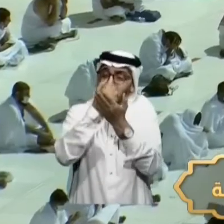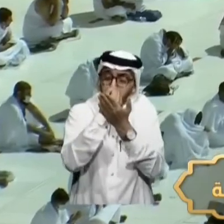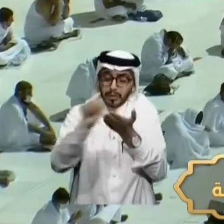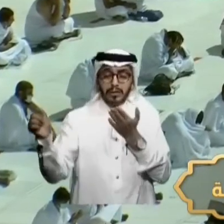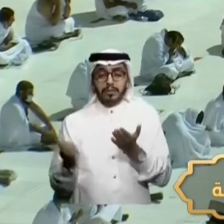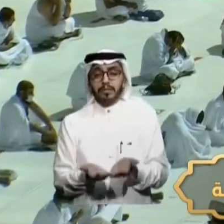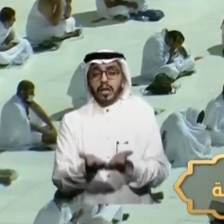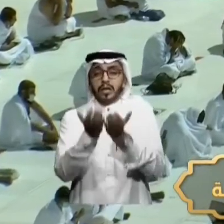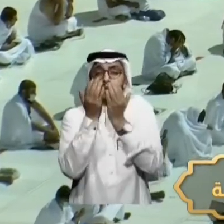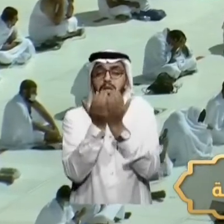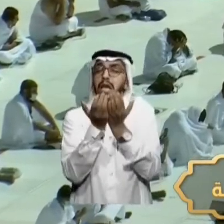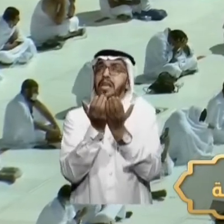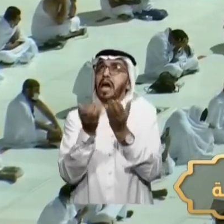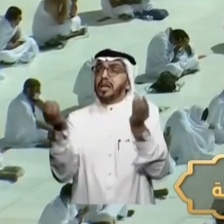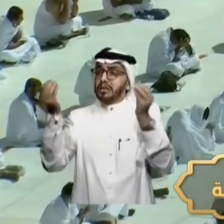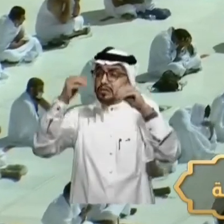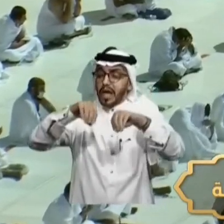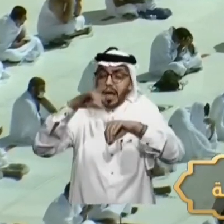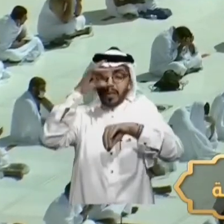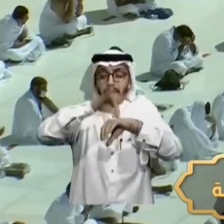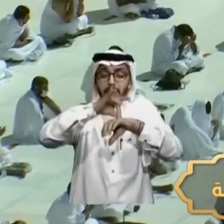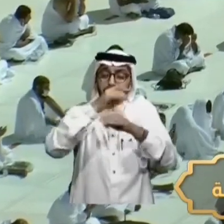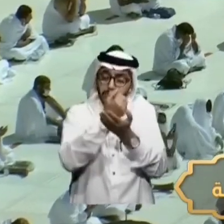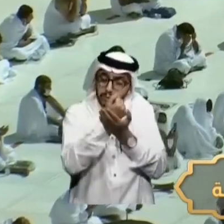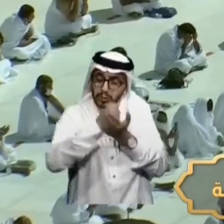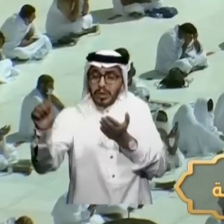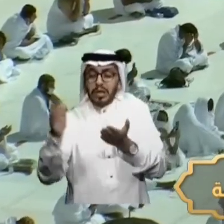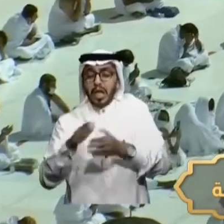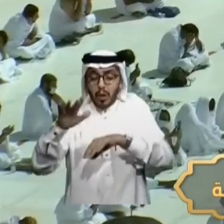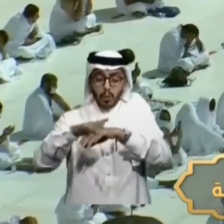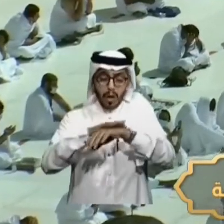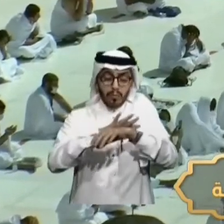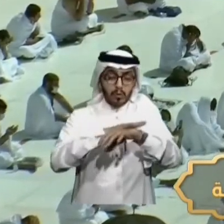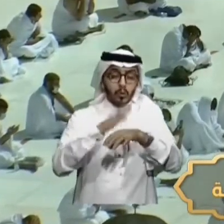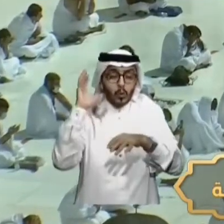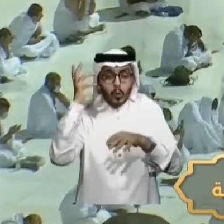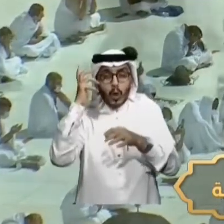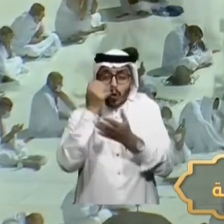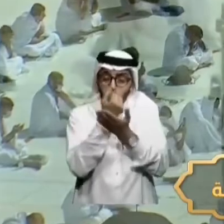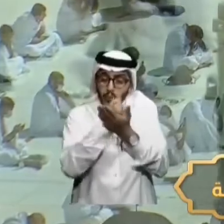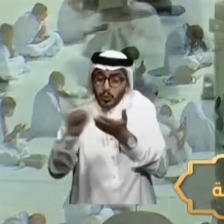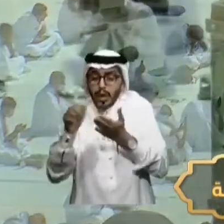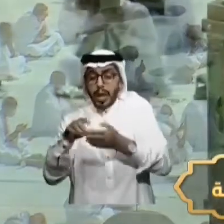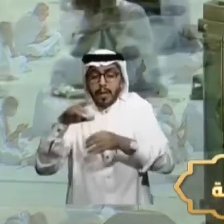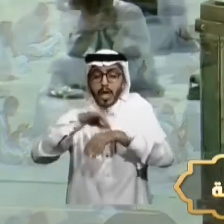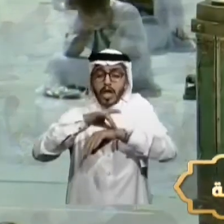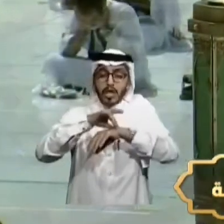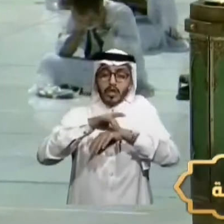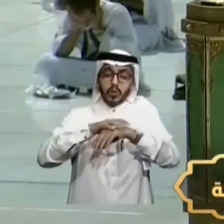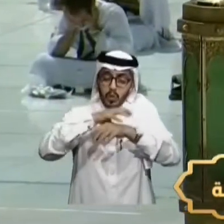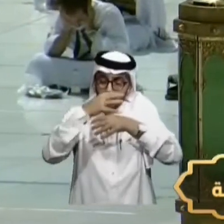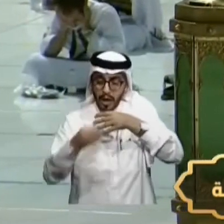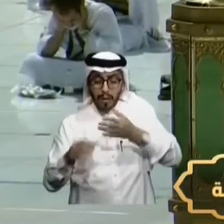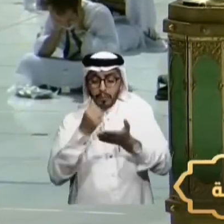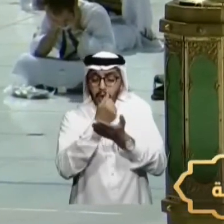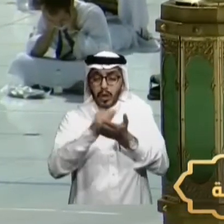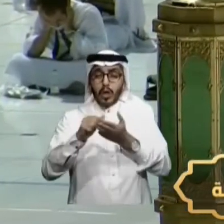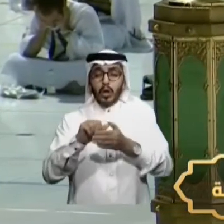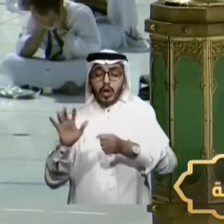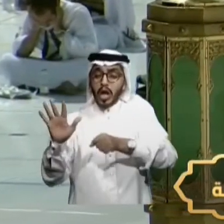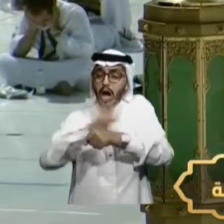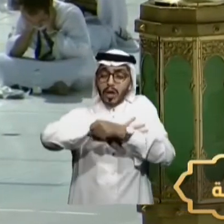بطن. اللهم ادفع عنا الأمراض والبرص والجنون والجذام